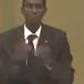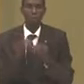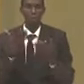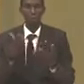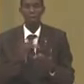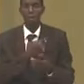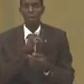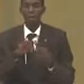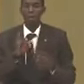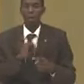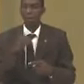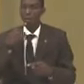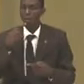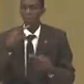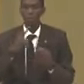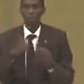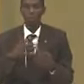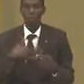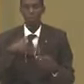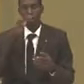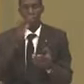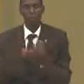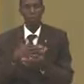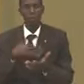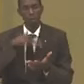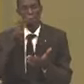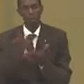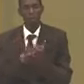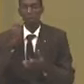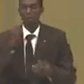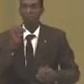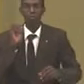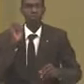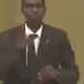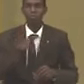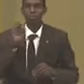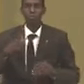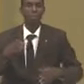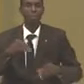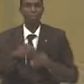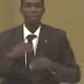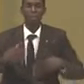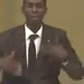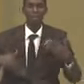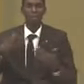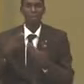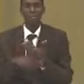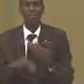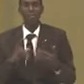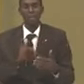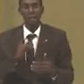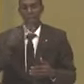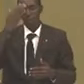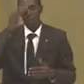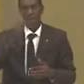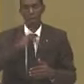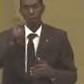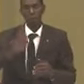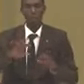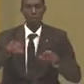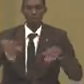femme elle a sauté de joie j'ai dit que je dois témoigner parce que je sais que mon témoignage